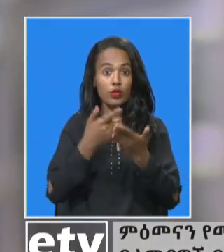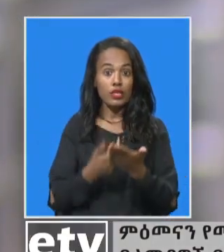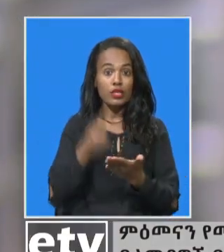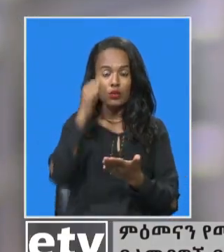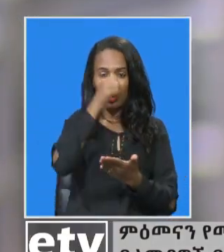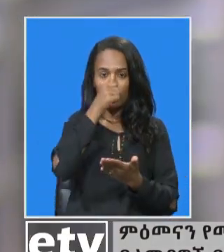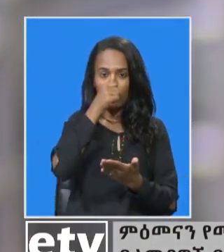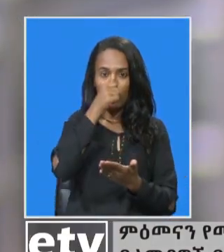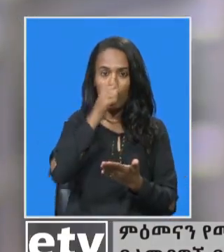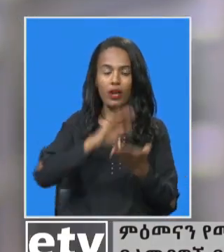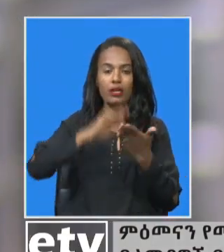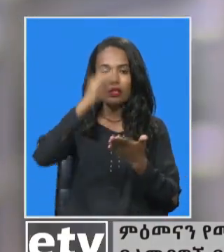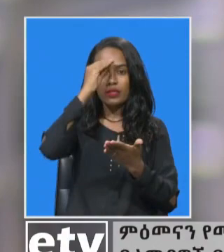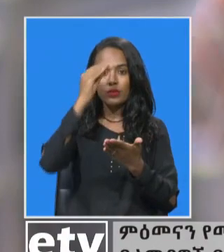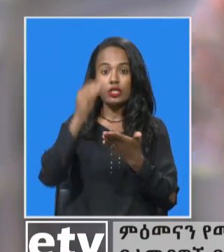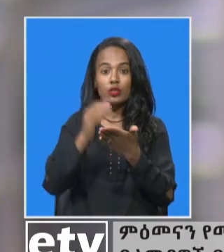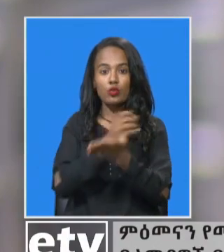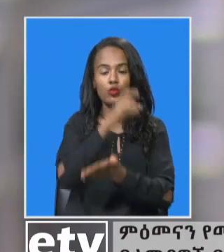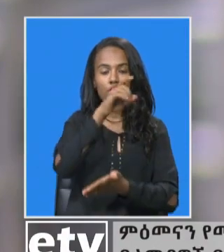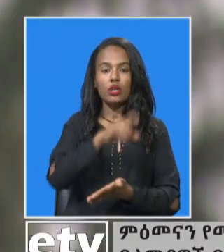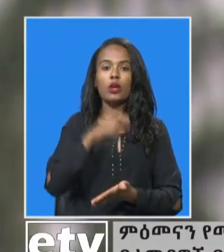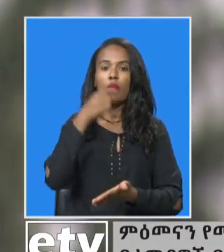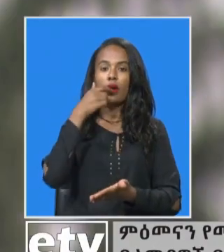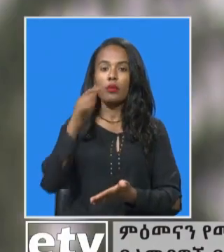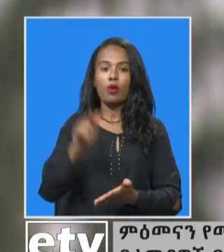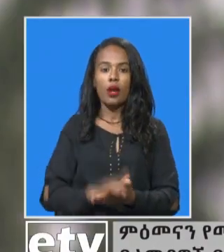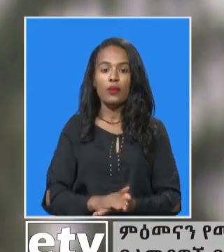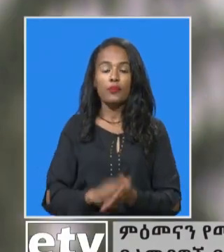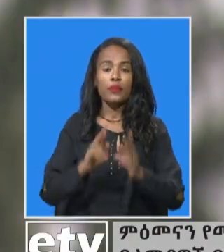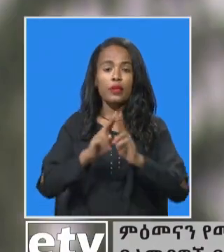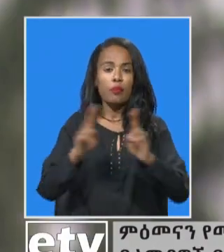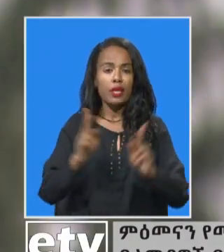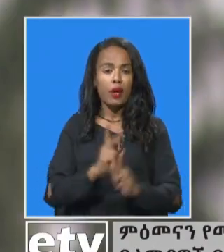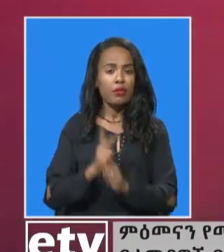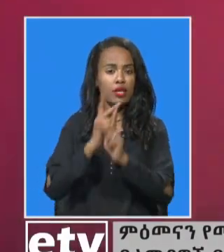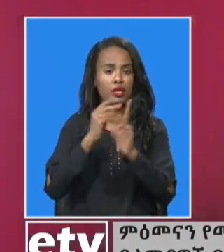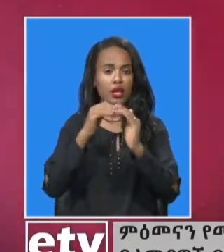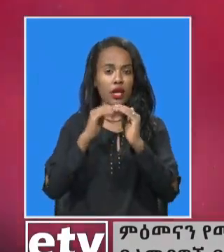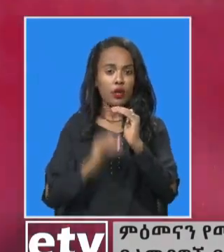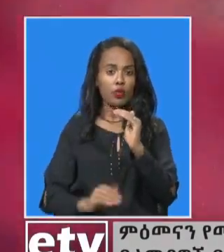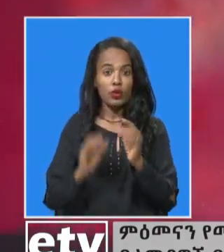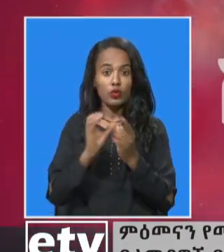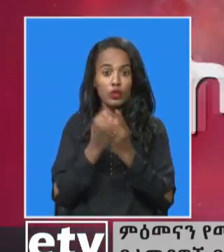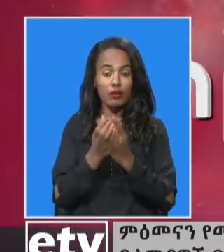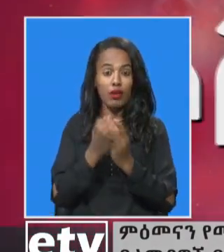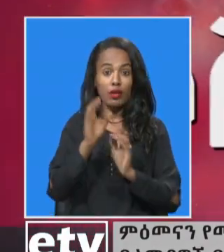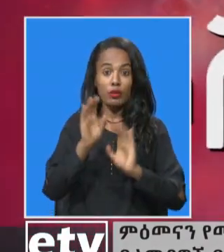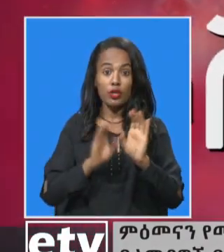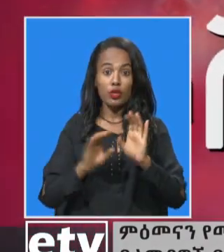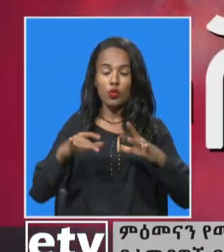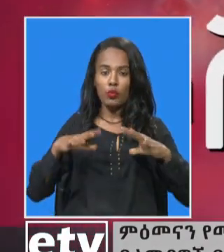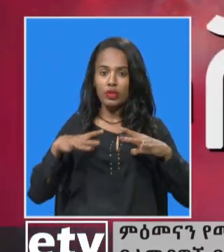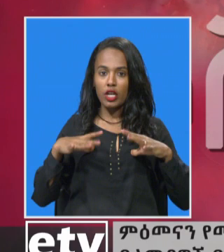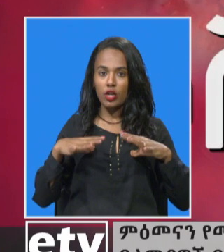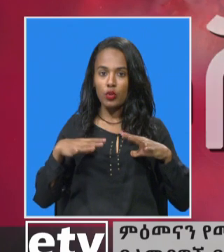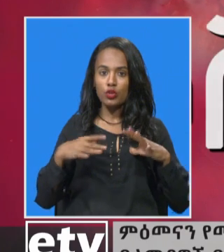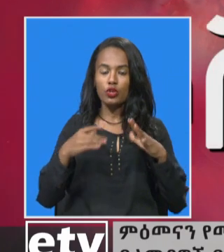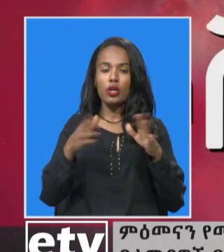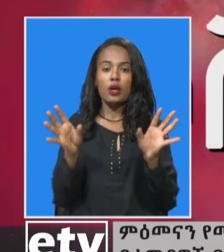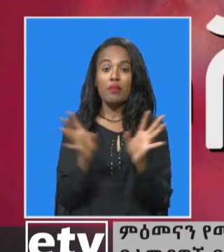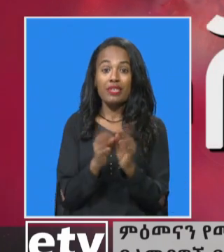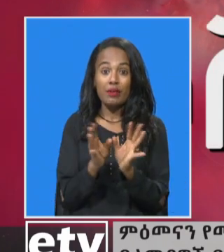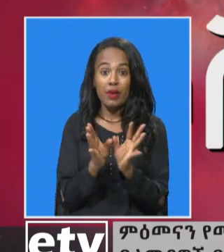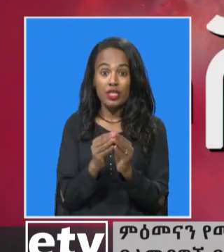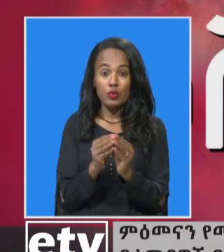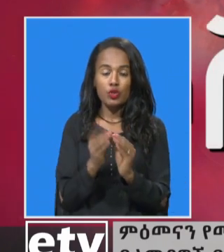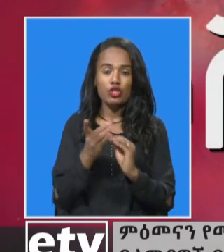ከዚህም ኢትዮጵያውያን ትምህርት ሊወስዱ ይገባል ብለዋል። በጣም ከጥንቃቄ ጉድለት ሁኔታ የሚካሄዱ መዝናኛዎች እንዲሁም